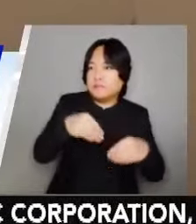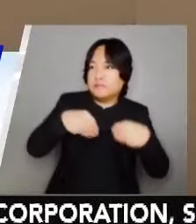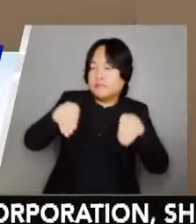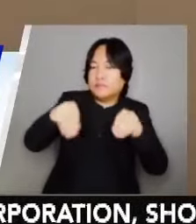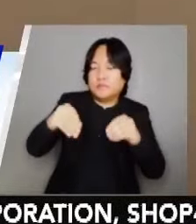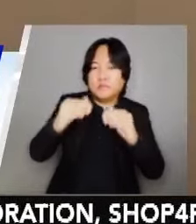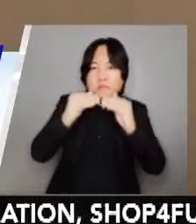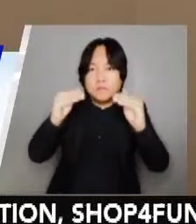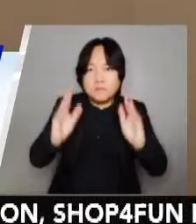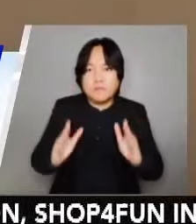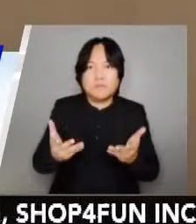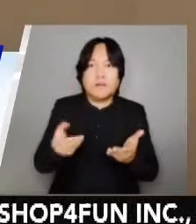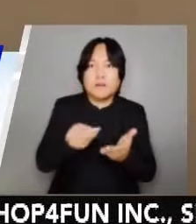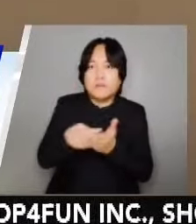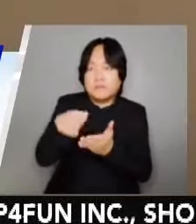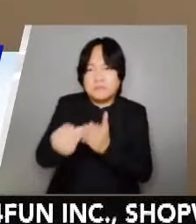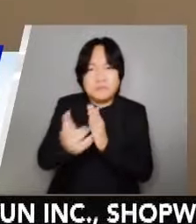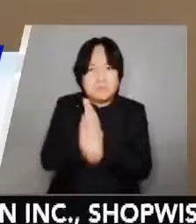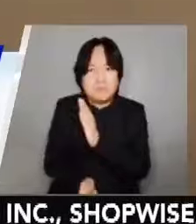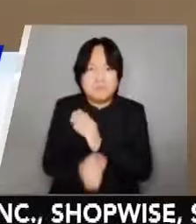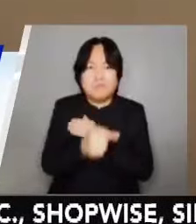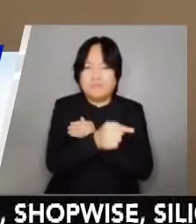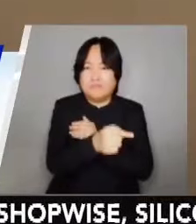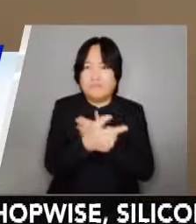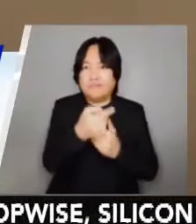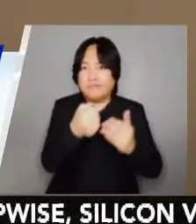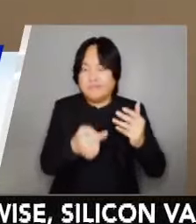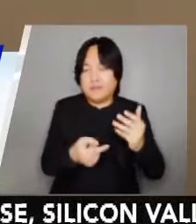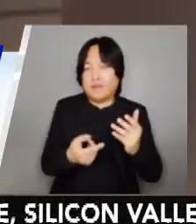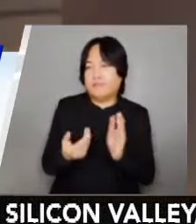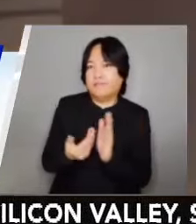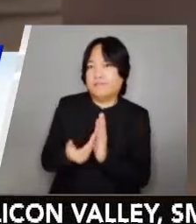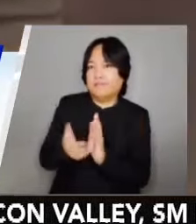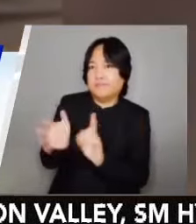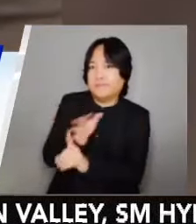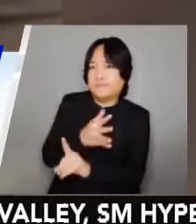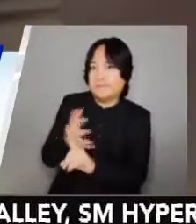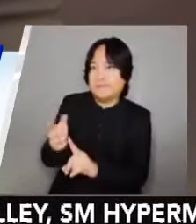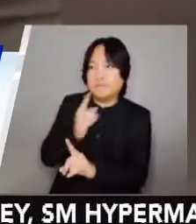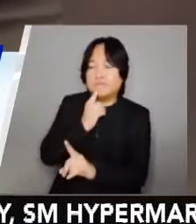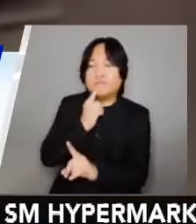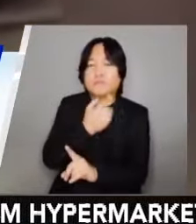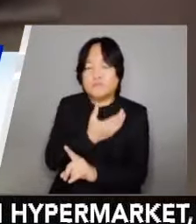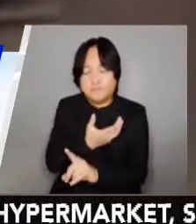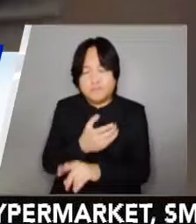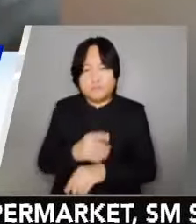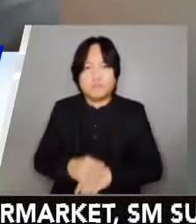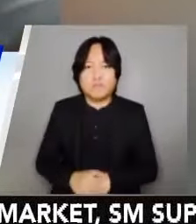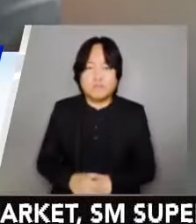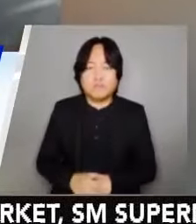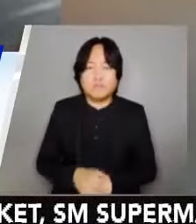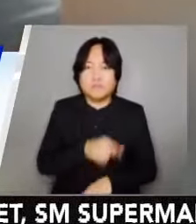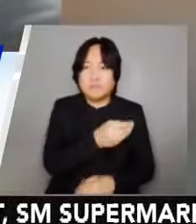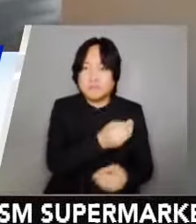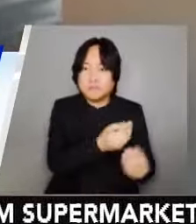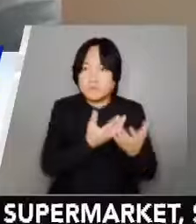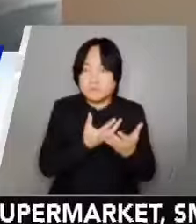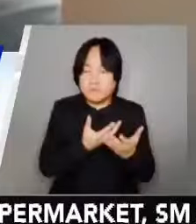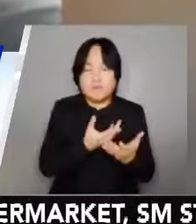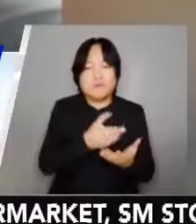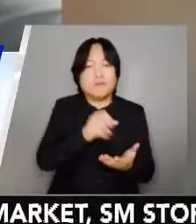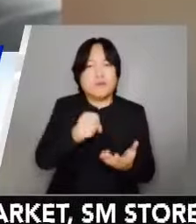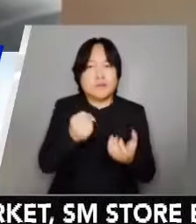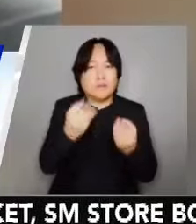coordinator, eksperto at customer na magpapatunay na epektibo ang produkto. Inamin ng isa sa kanila na marami silang